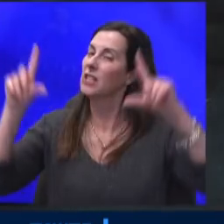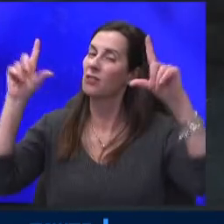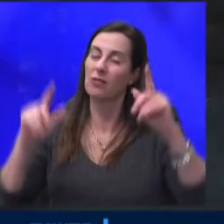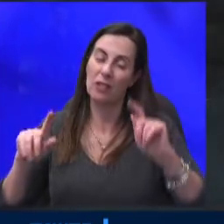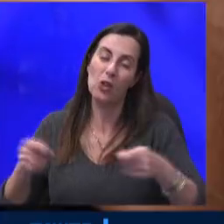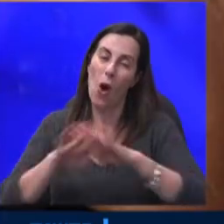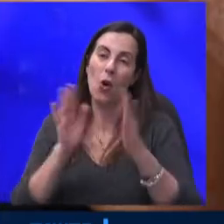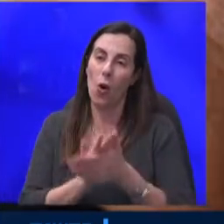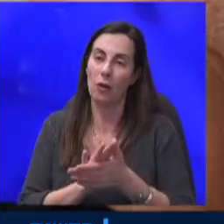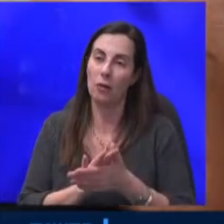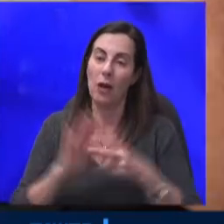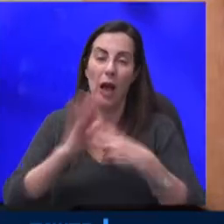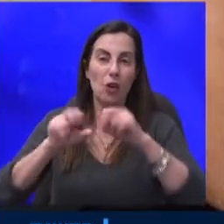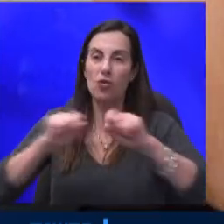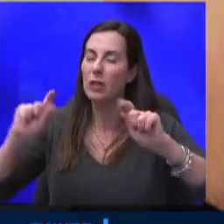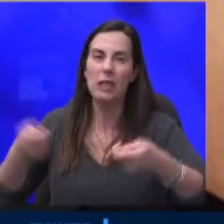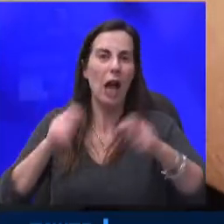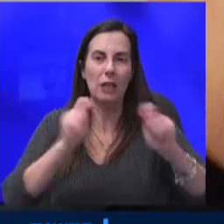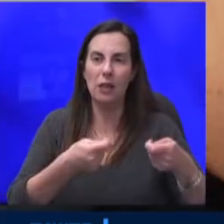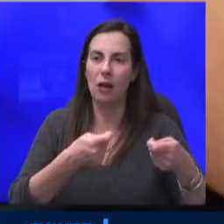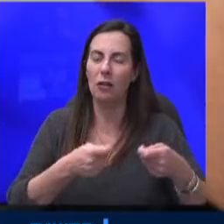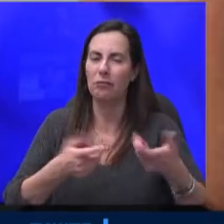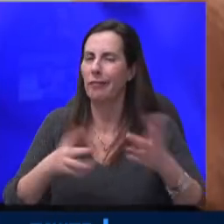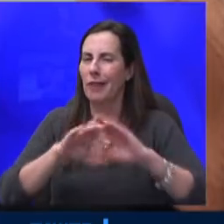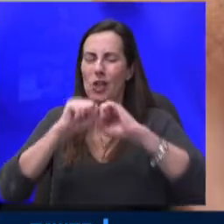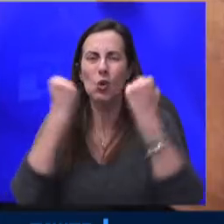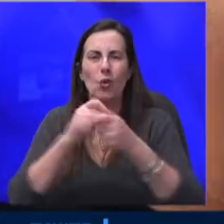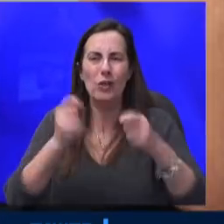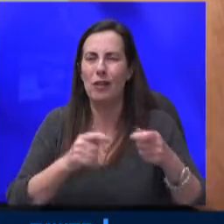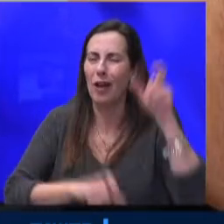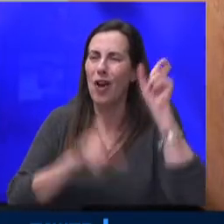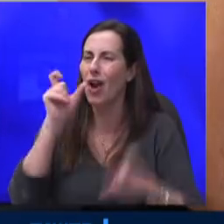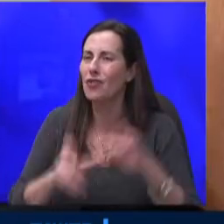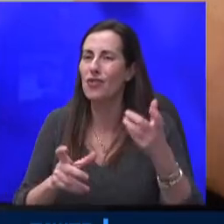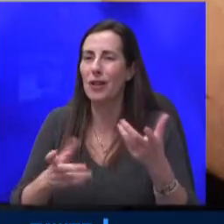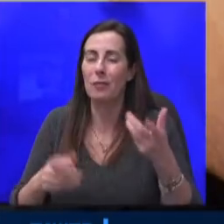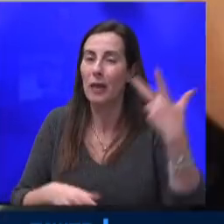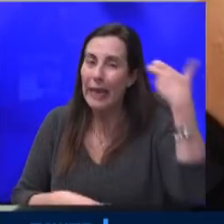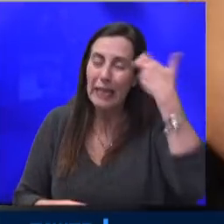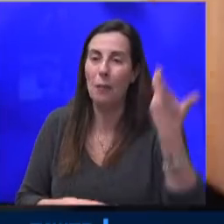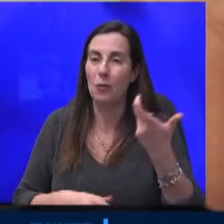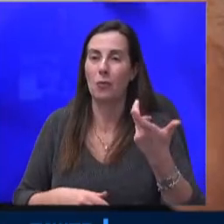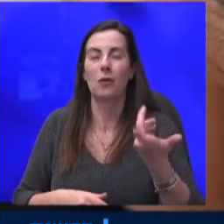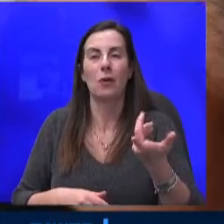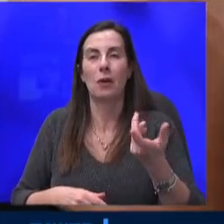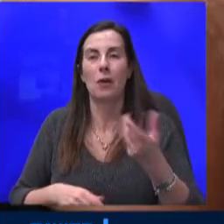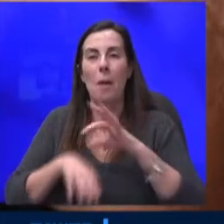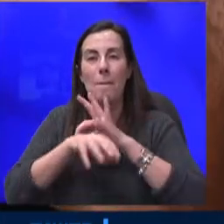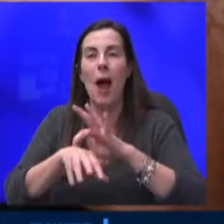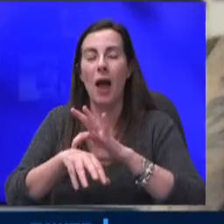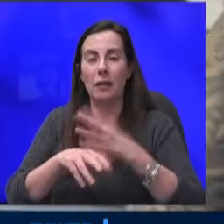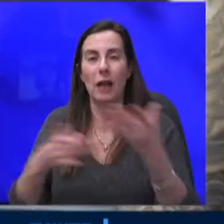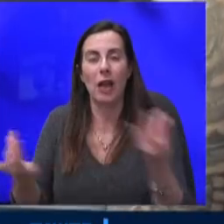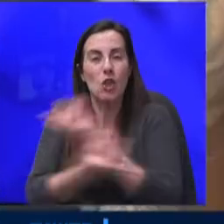כושר נסגרים, סטודיו נסגרים, אנשים מתפרקים, אנשים התאבדו. מדריכת יוגה התאבדה, ועוד אחד